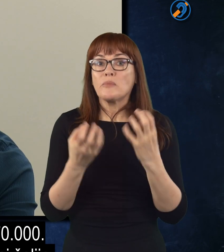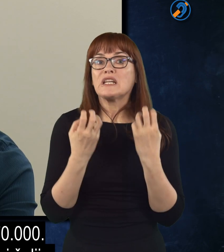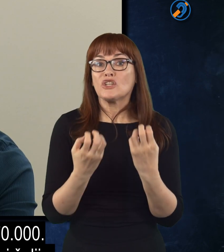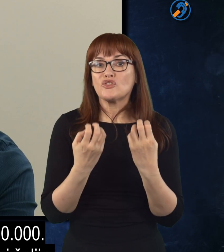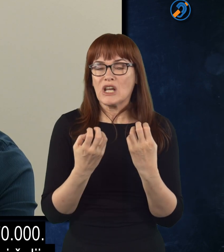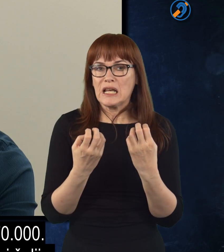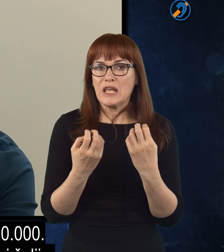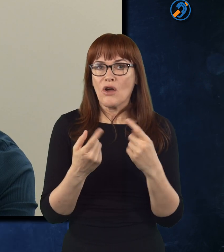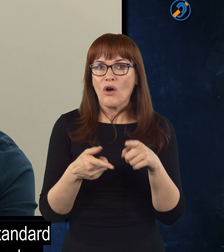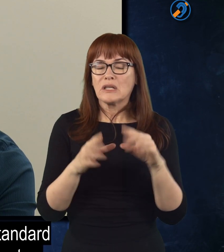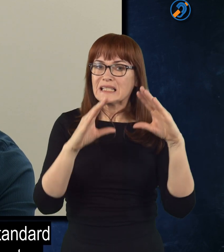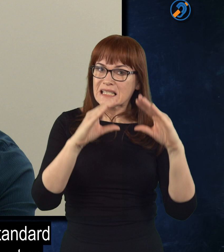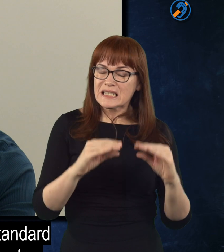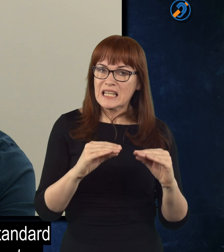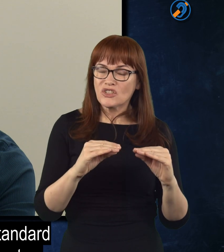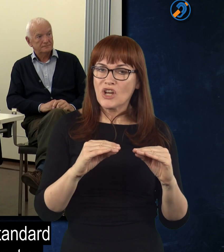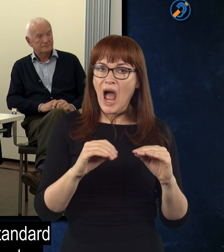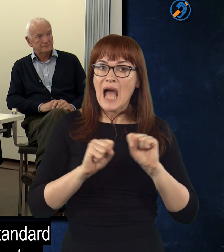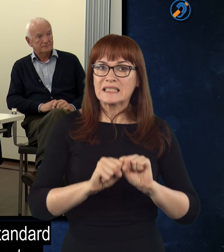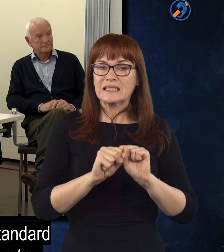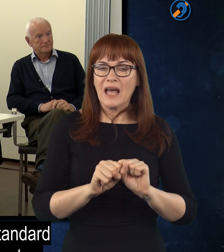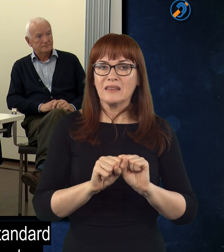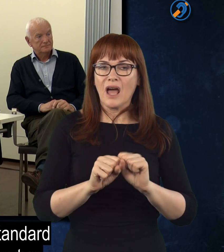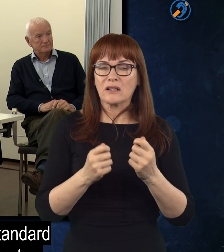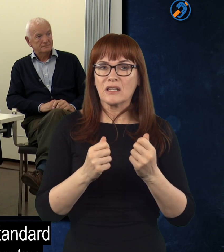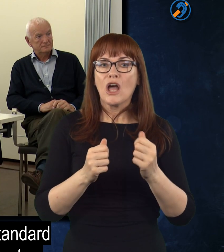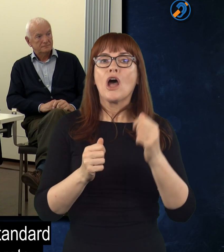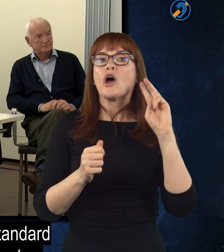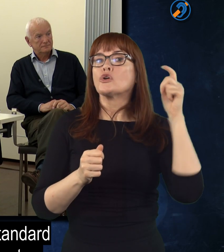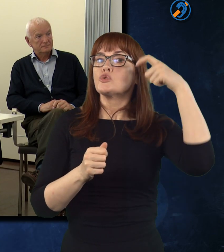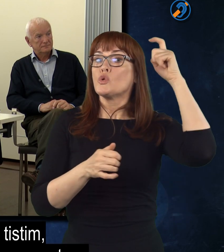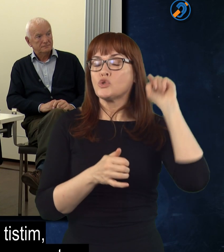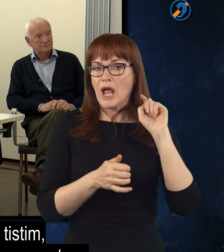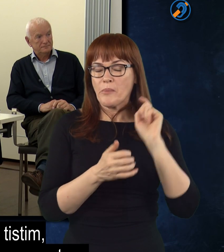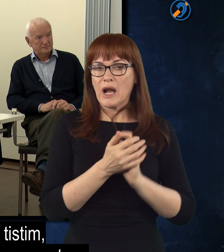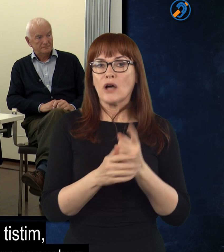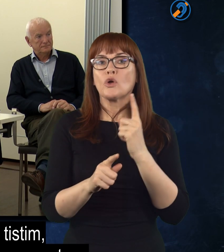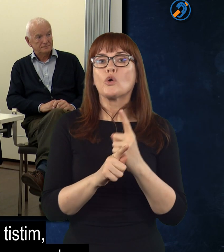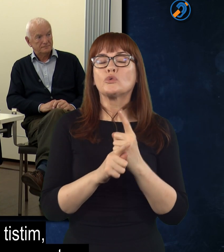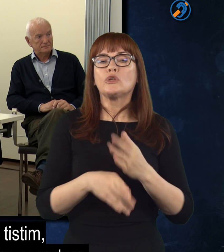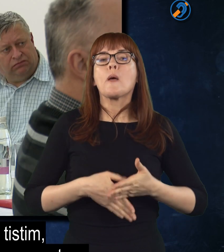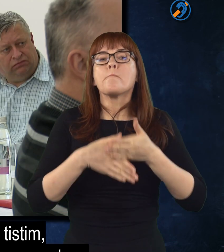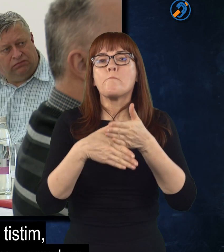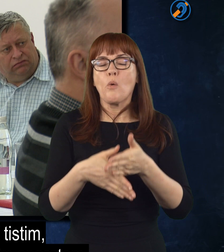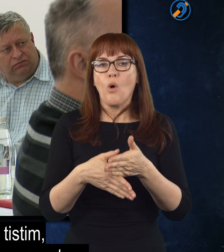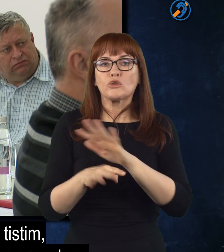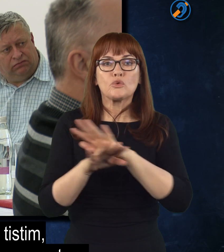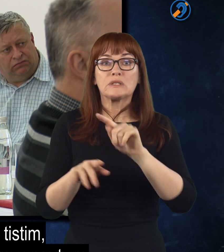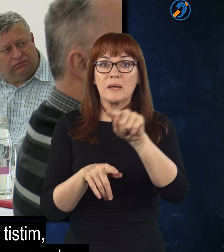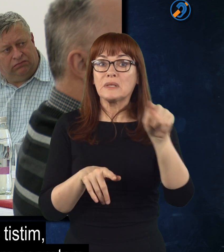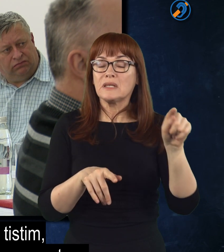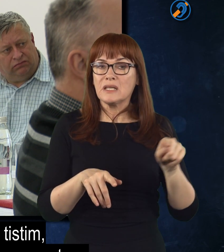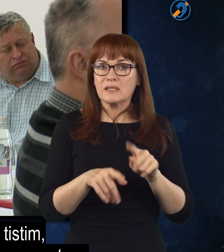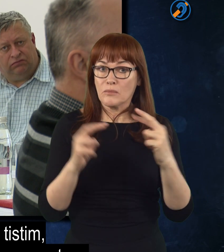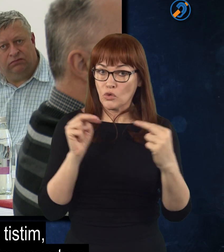uporabniki želijo, da se zviša standard slušnih aparatov, kot tudi, bom rekel, pomoč